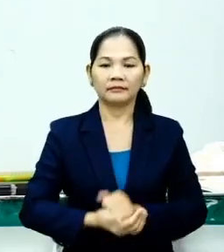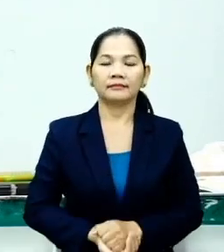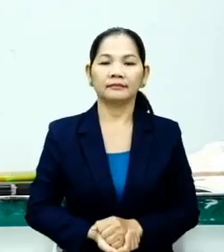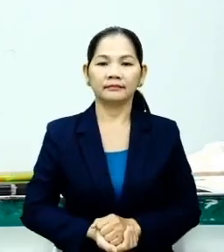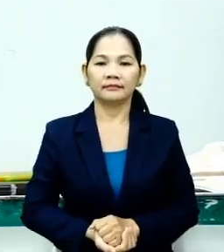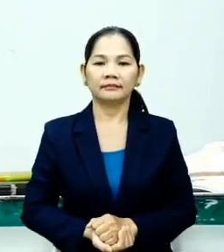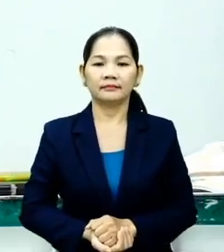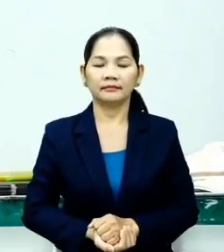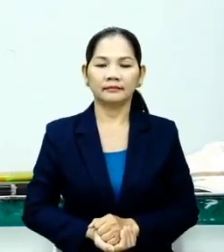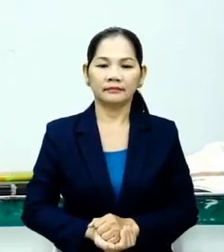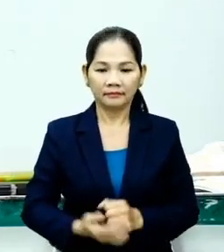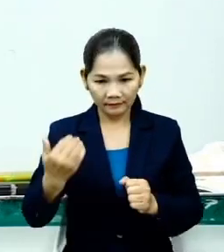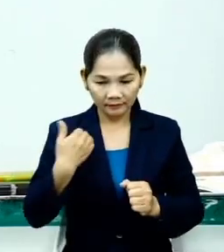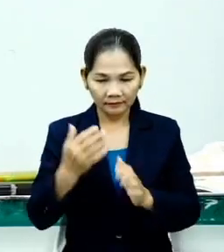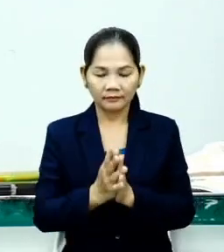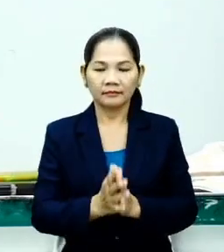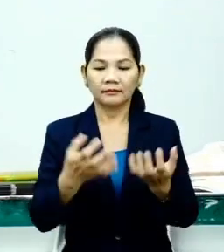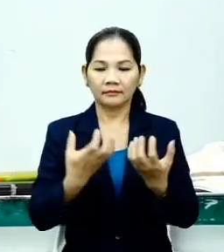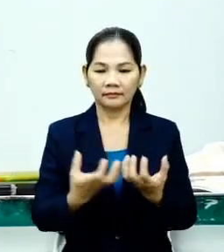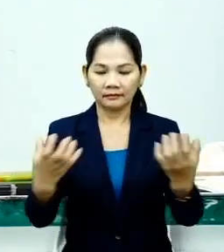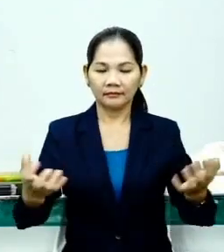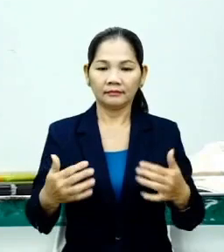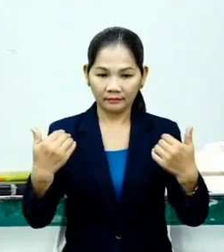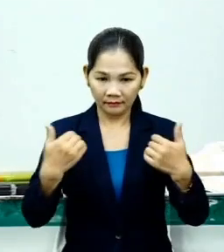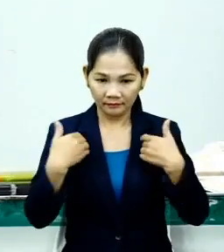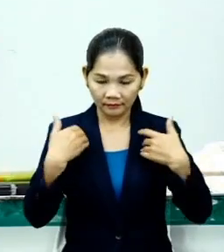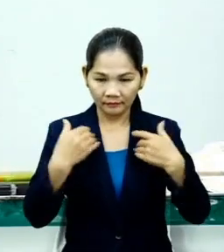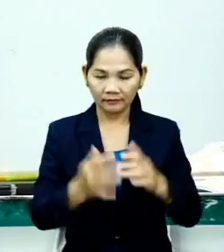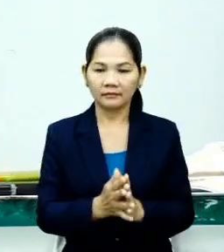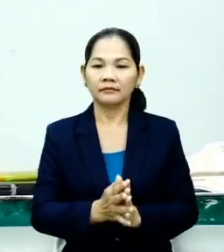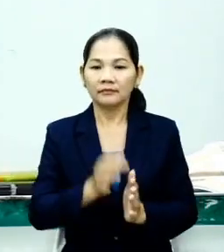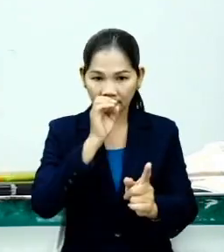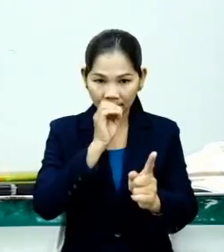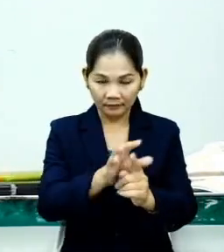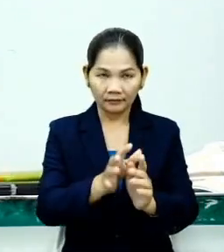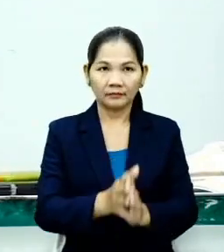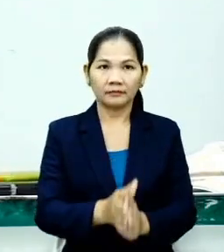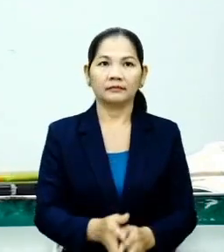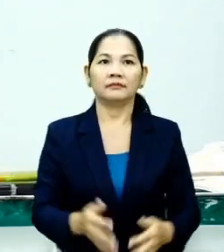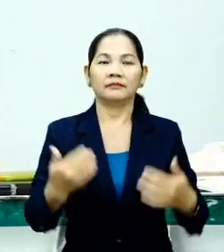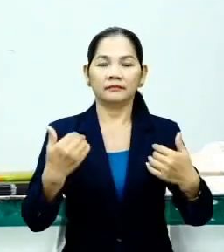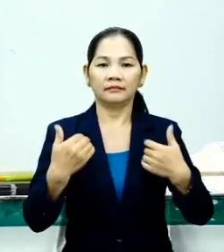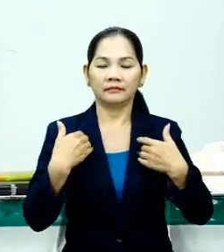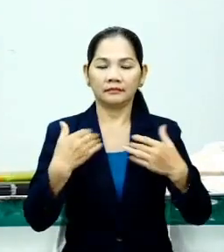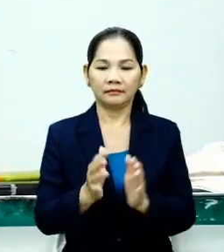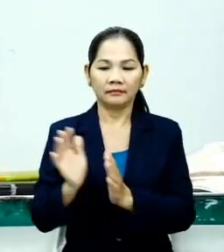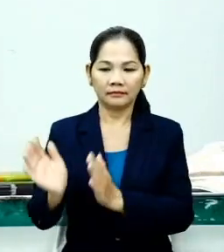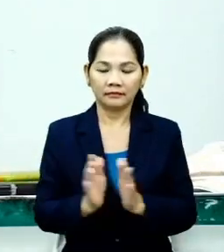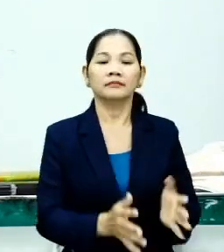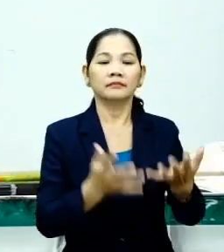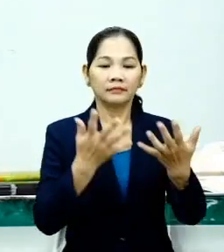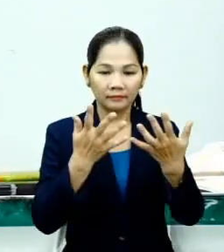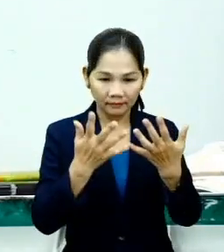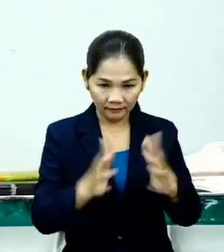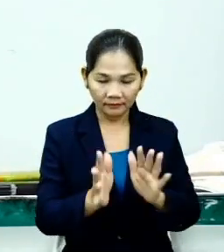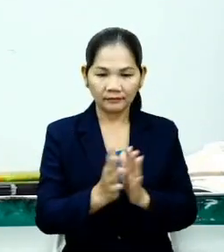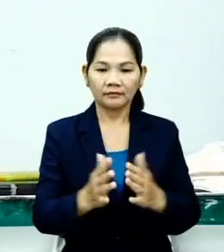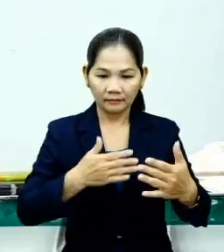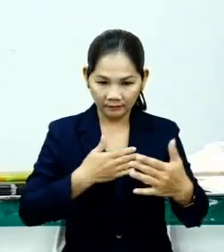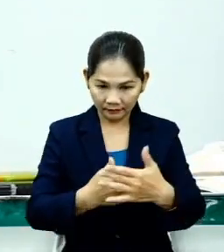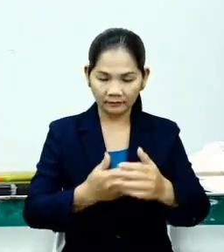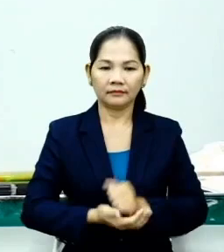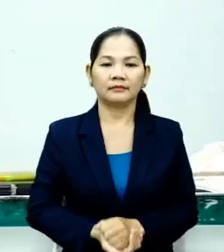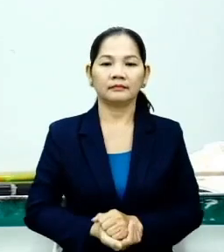nha con. Chà đôi chân này rõ xăm phải rẻ tiếng ở đây nè cổ bàn phám. Chà con tơ riêp cho mọi rùi chìa sạch đã bài khuôn nha